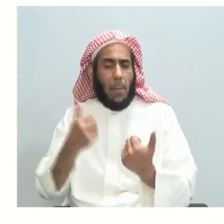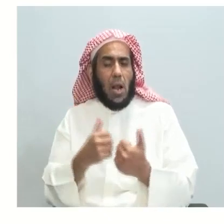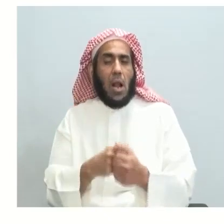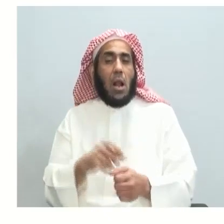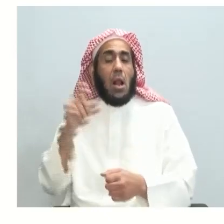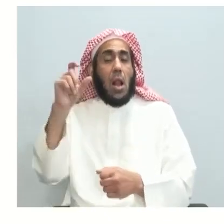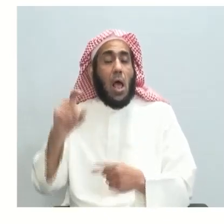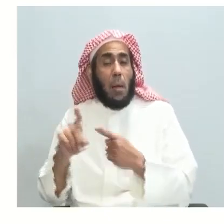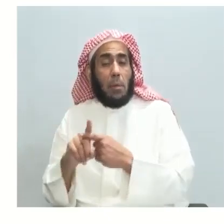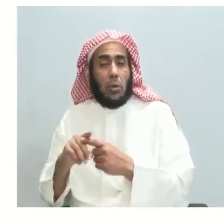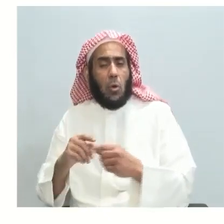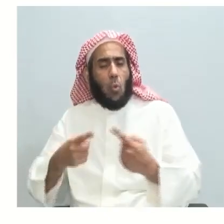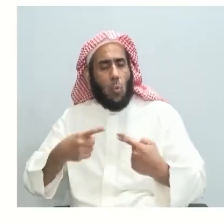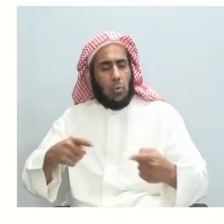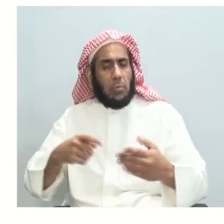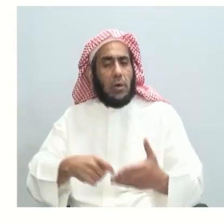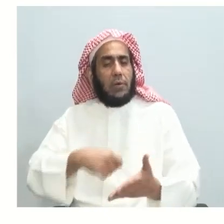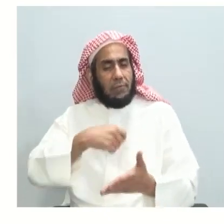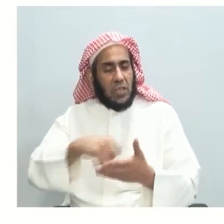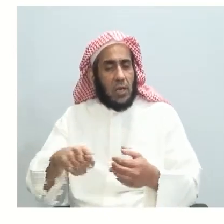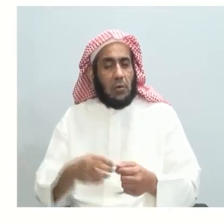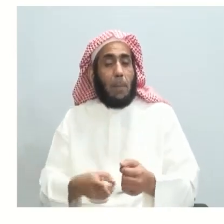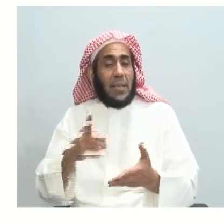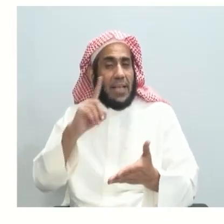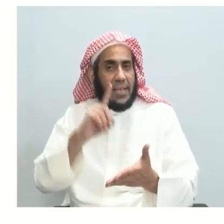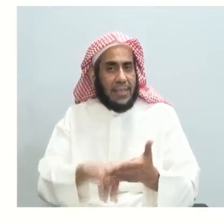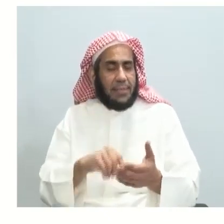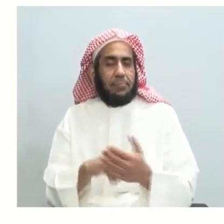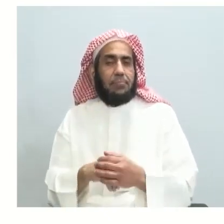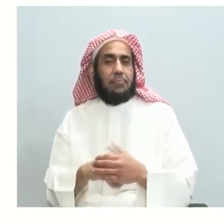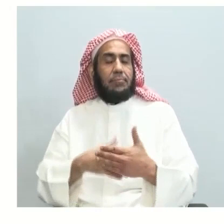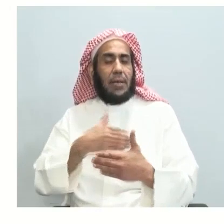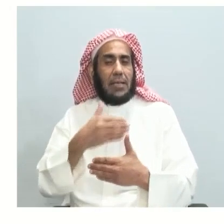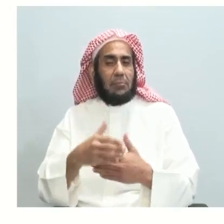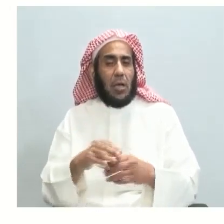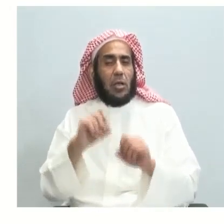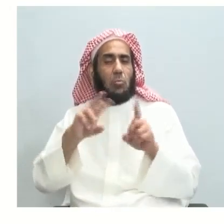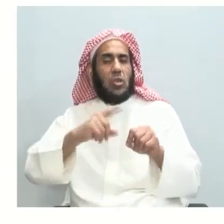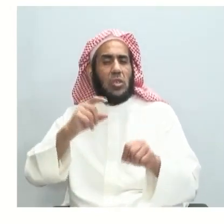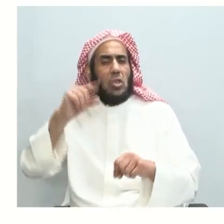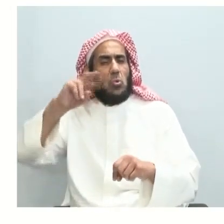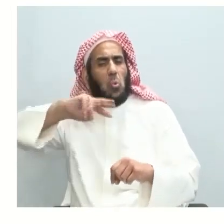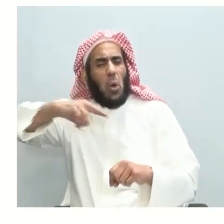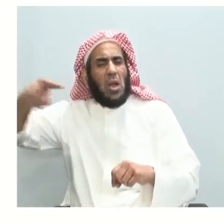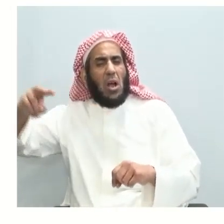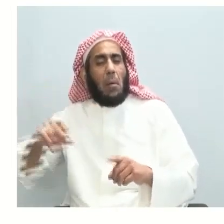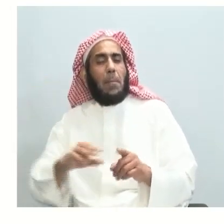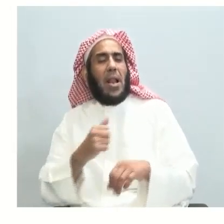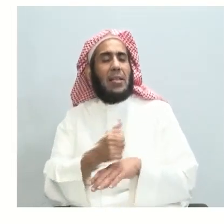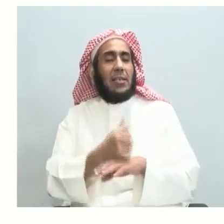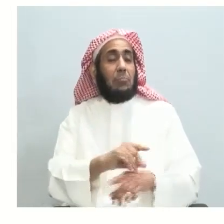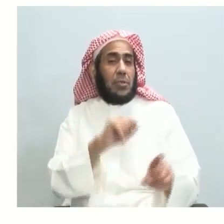والعيل ايضا لابد ان يكون مستمر في الشراء وبالتاكيد اصبحت المنصات من اساليب لاستهداف العملاء